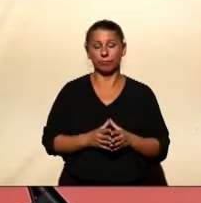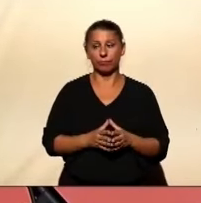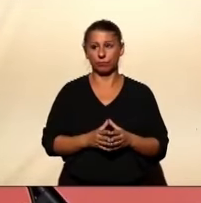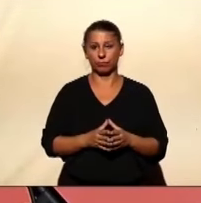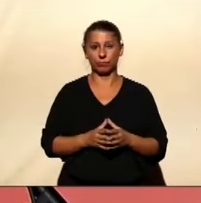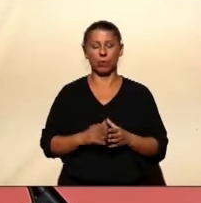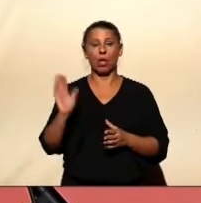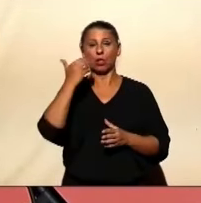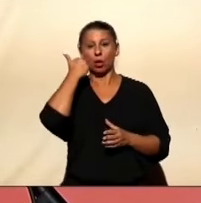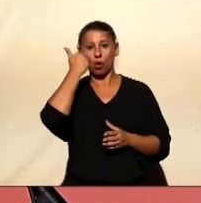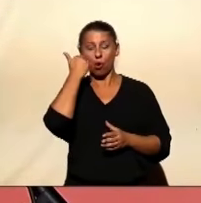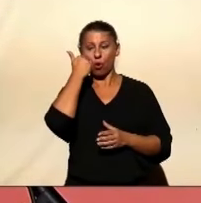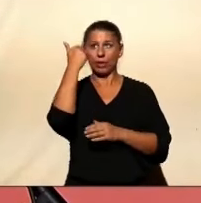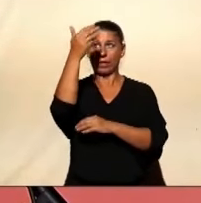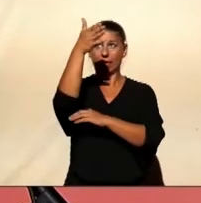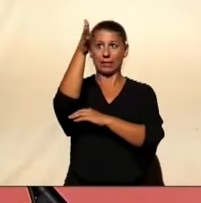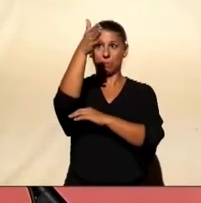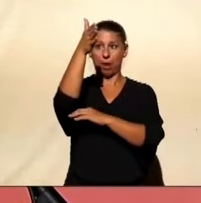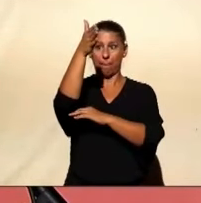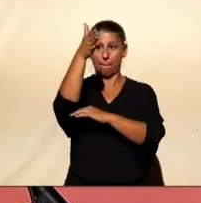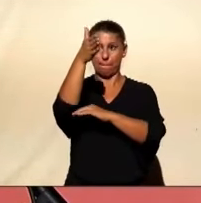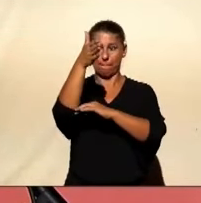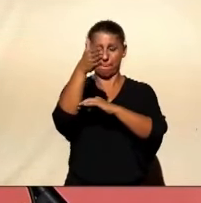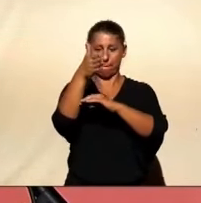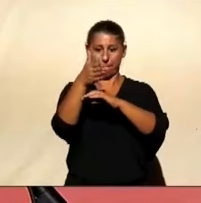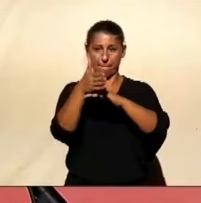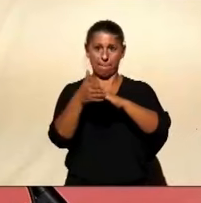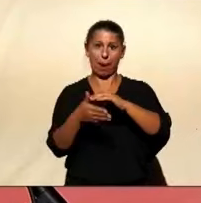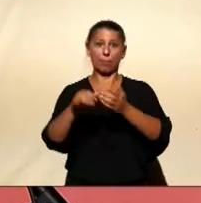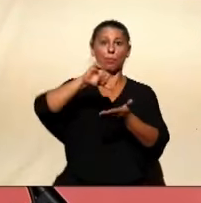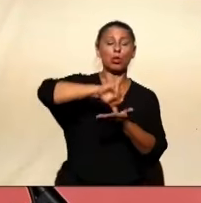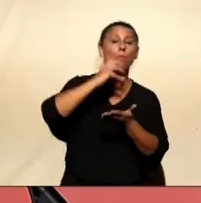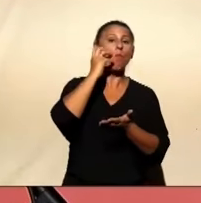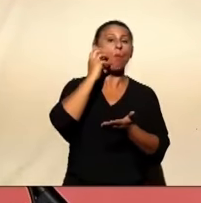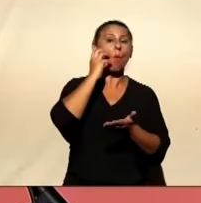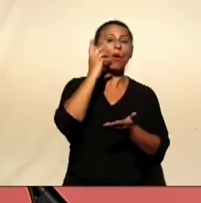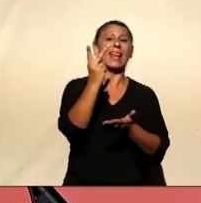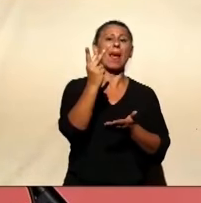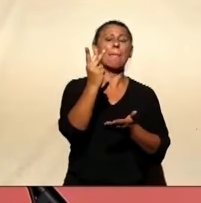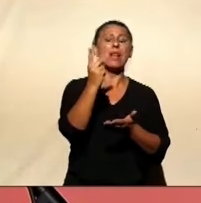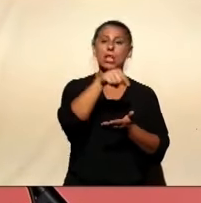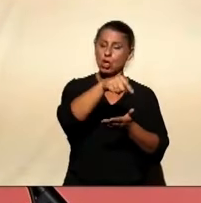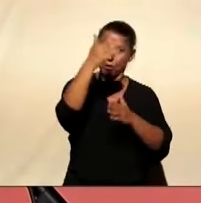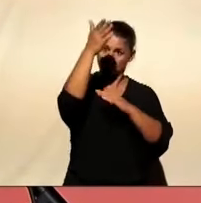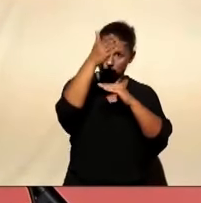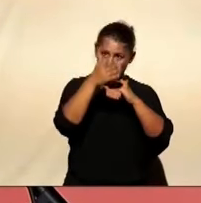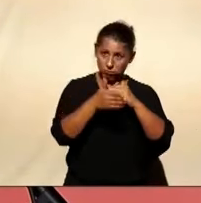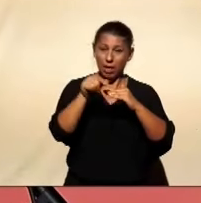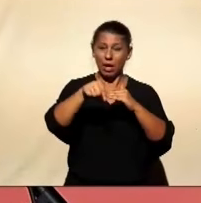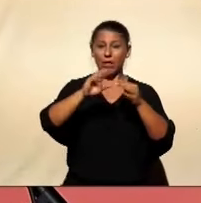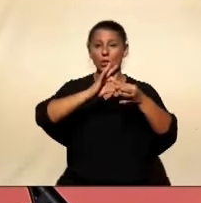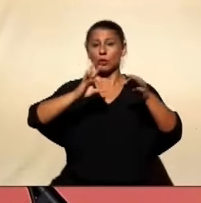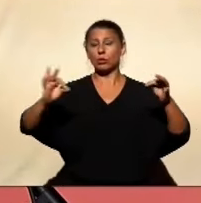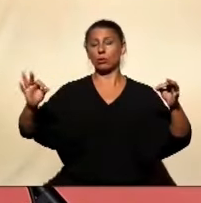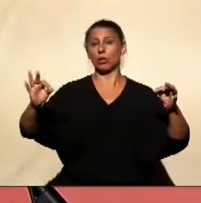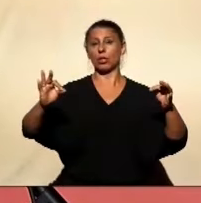η κόκκινη σημαία κατέβαινε από το Κρεμλίνο στη Μόσχα και εκείνο το ιστορικό πρωτοσέλιδο